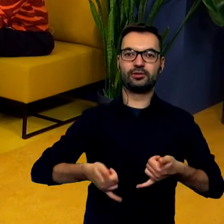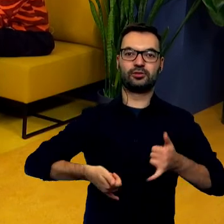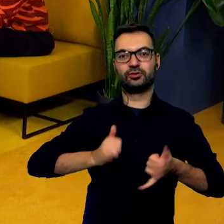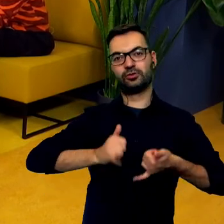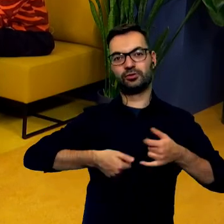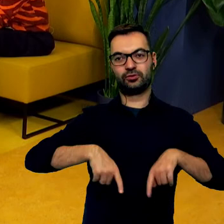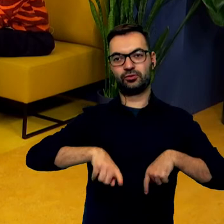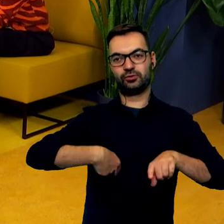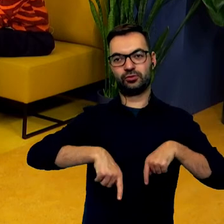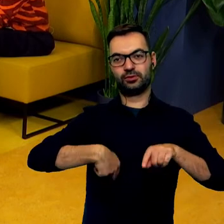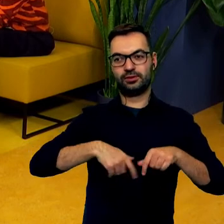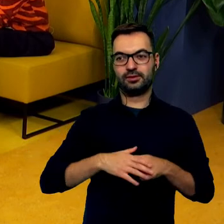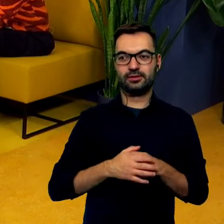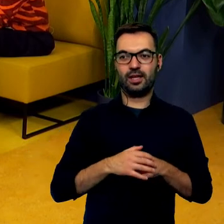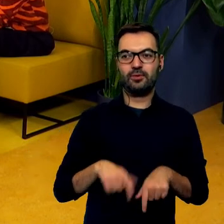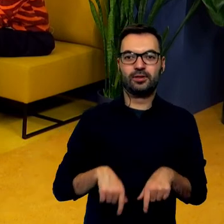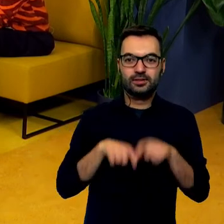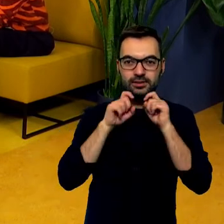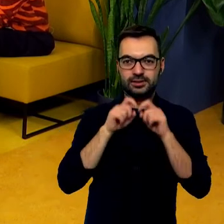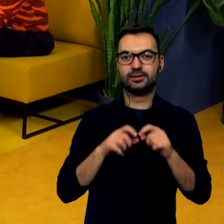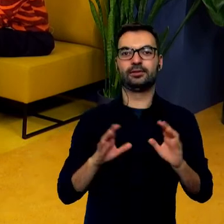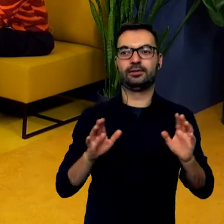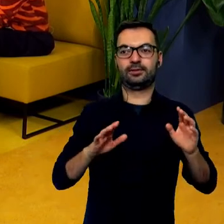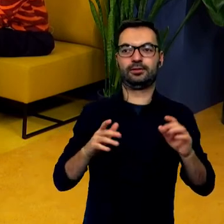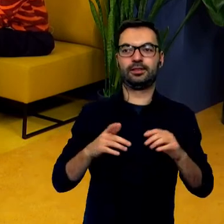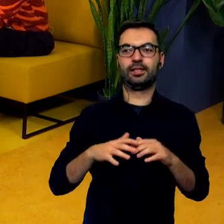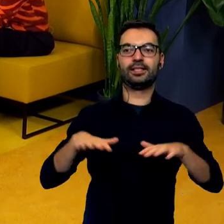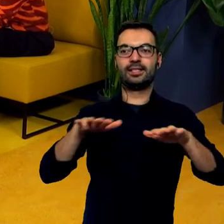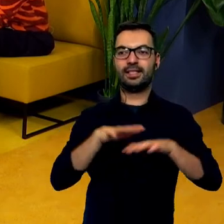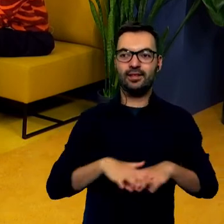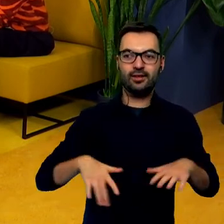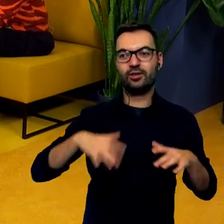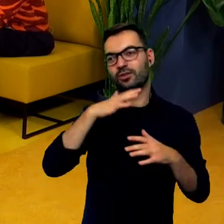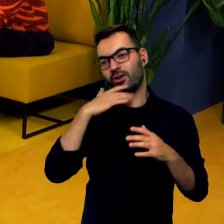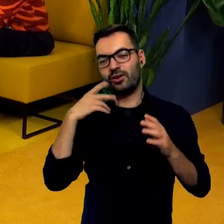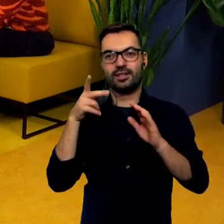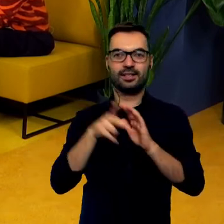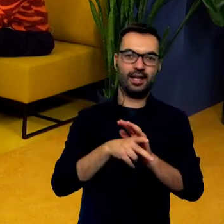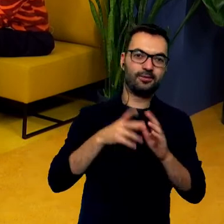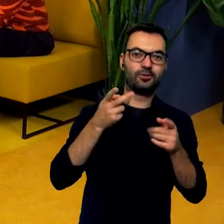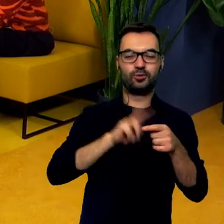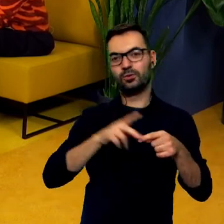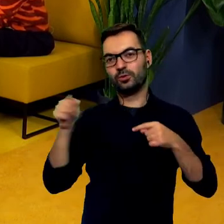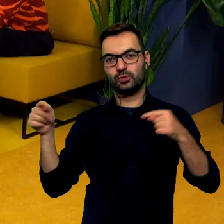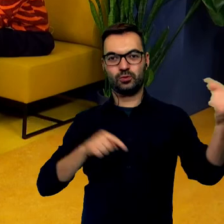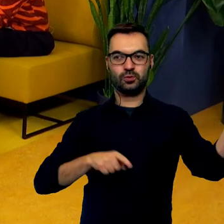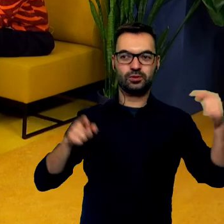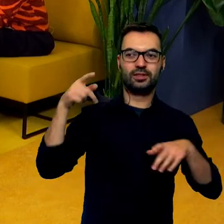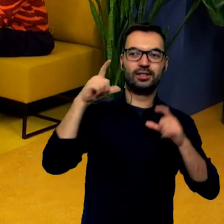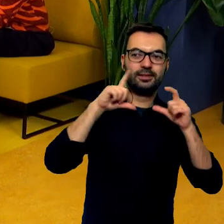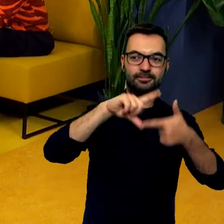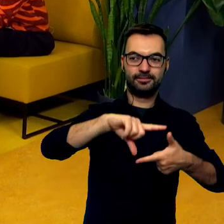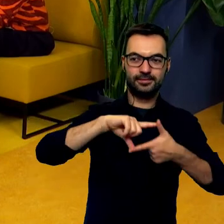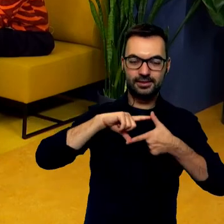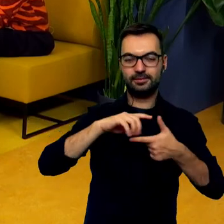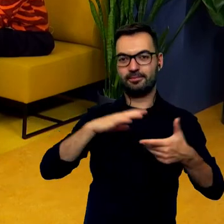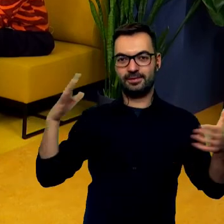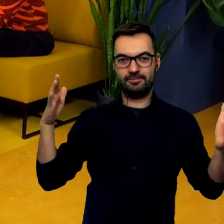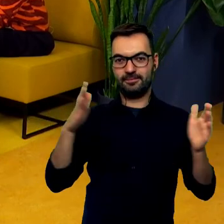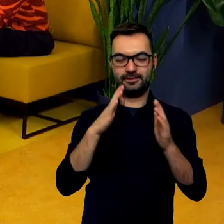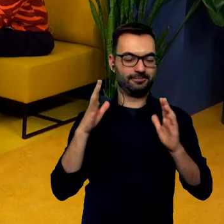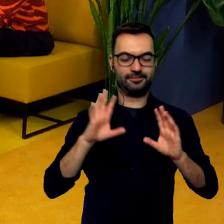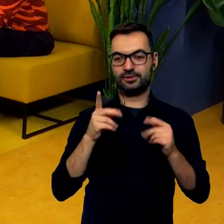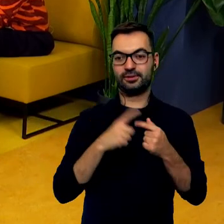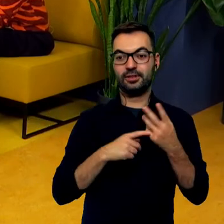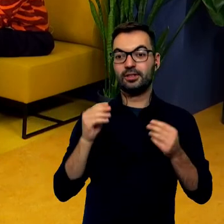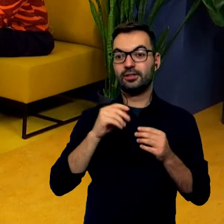tak u aktorów albo są pod brodą i tak dalej. Scenografia, kolory, kamera, z której strony, jakie ujęcie, czy tak.